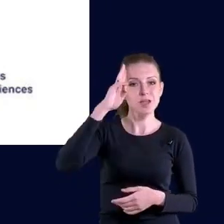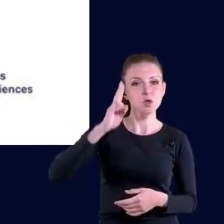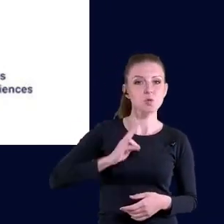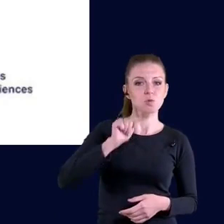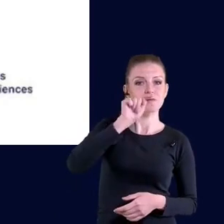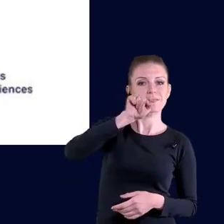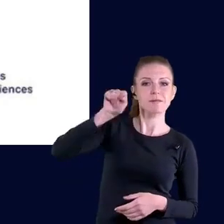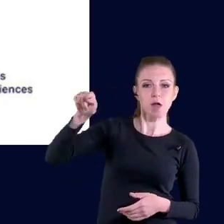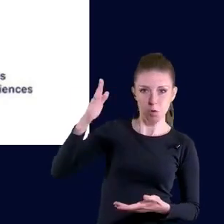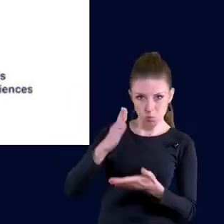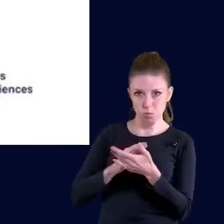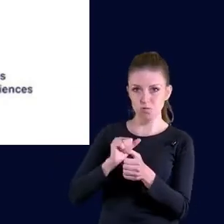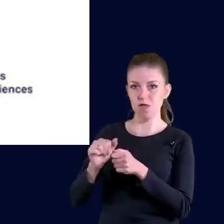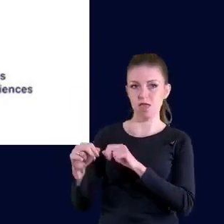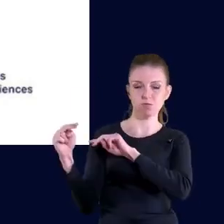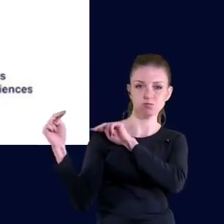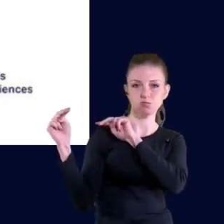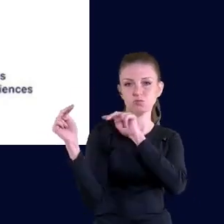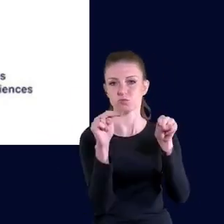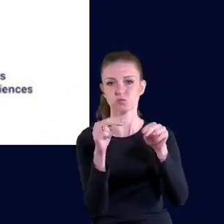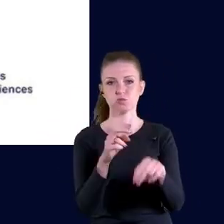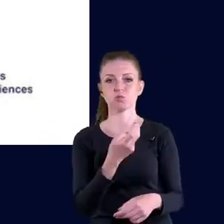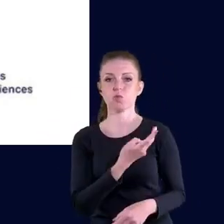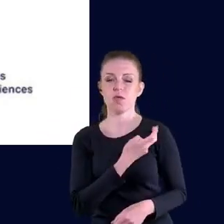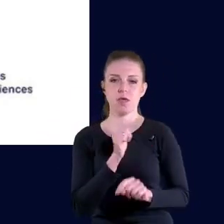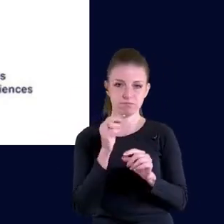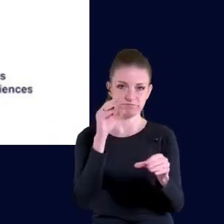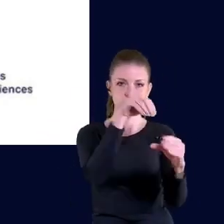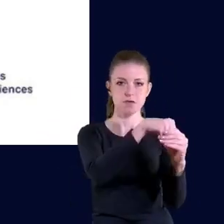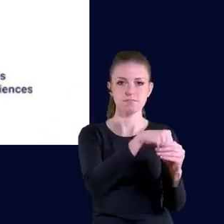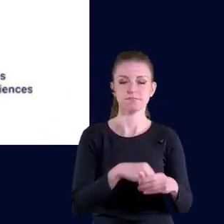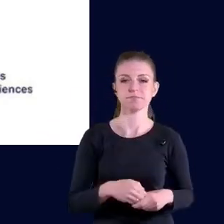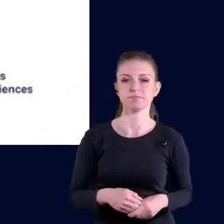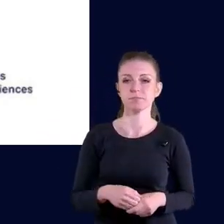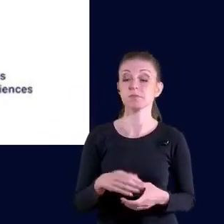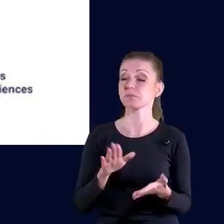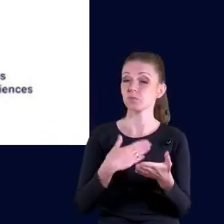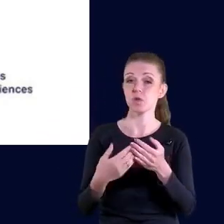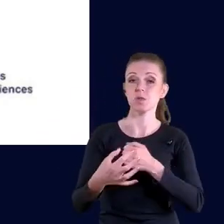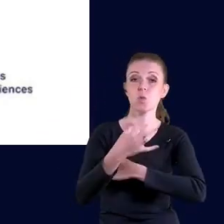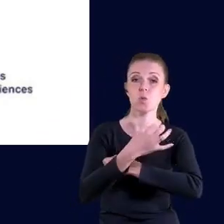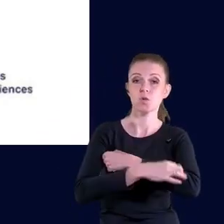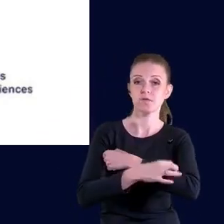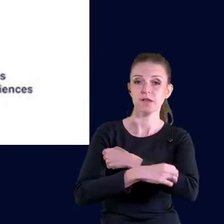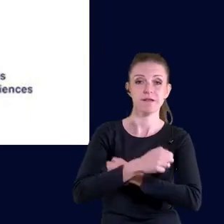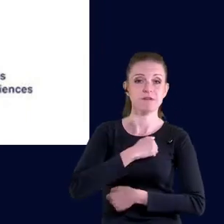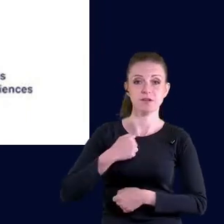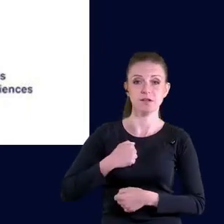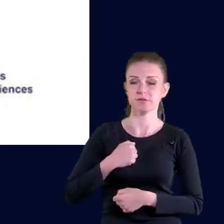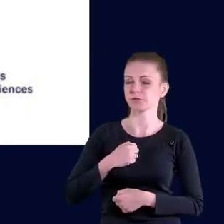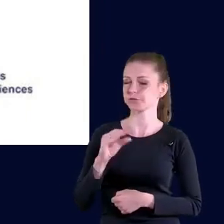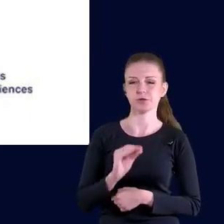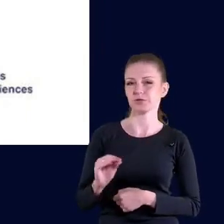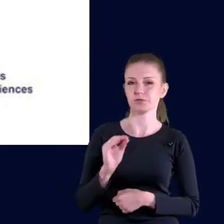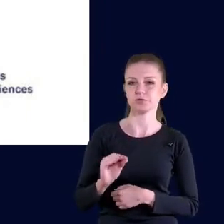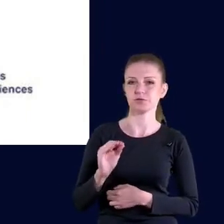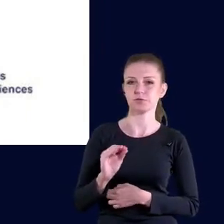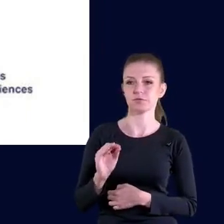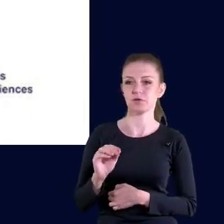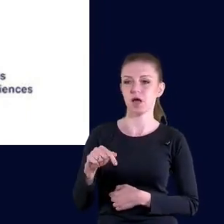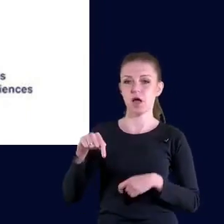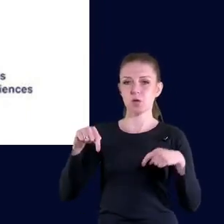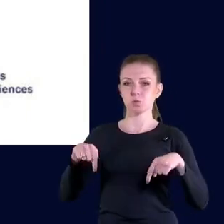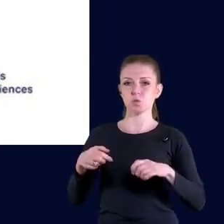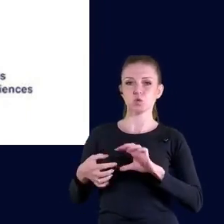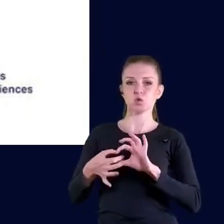członkami albo obserwatorami Uniwersytet Warszawski jeszcze nie ani żadna uczelnia z